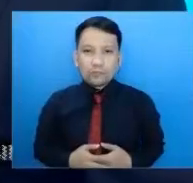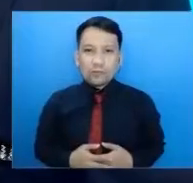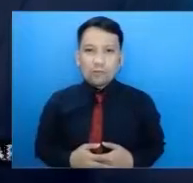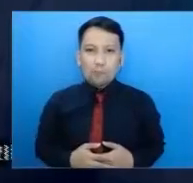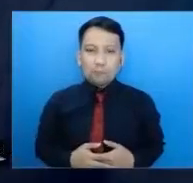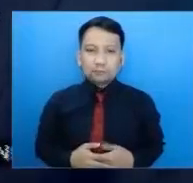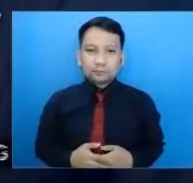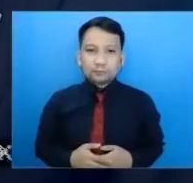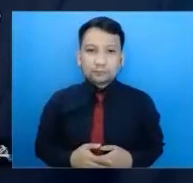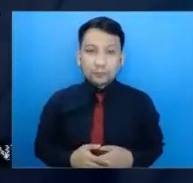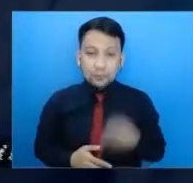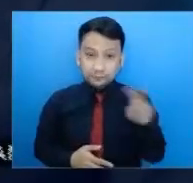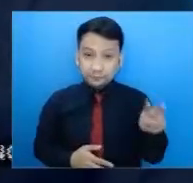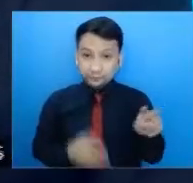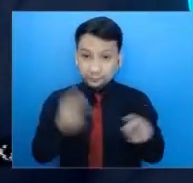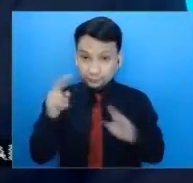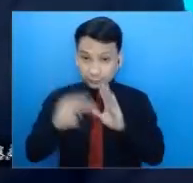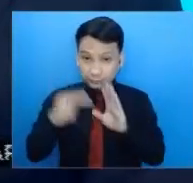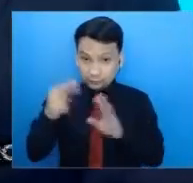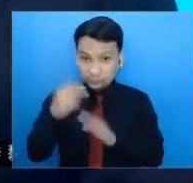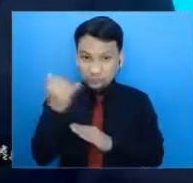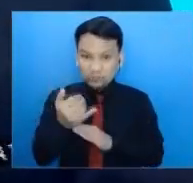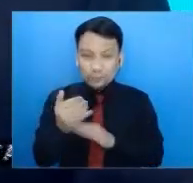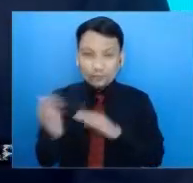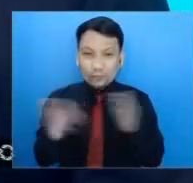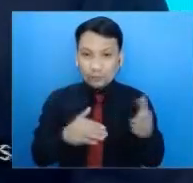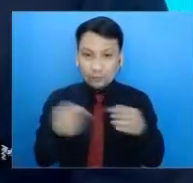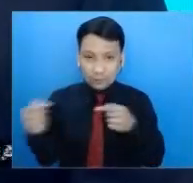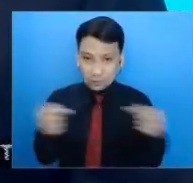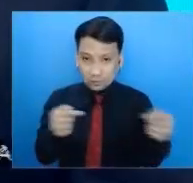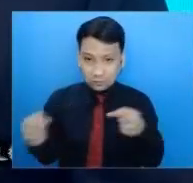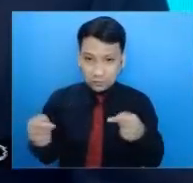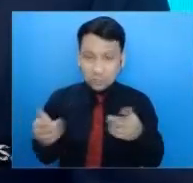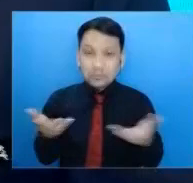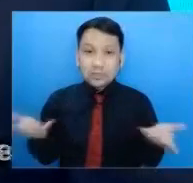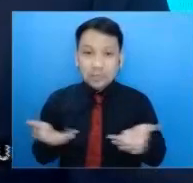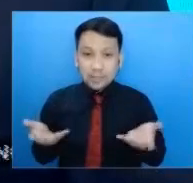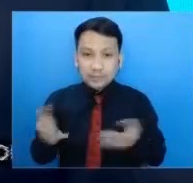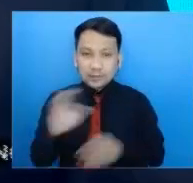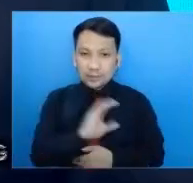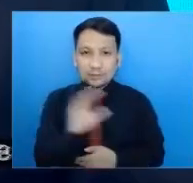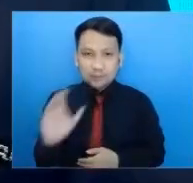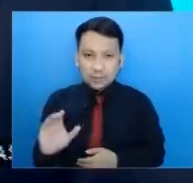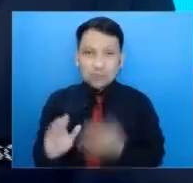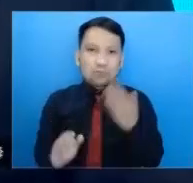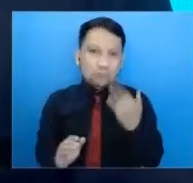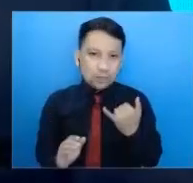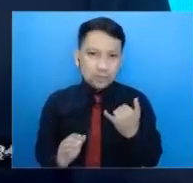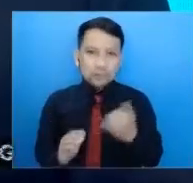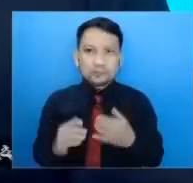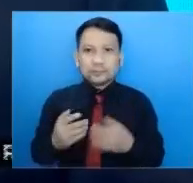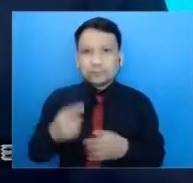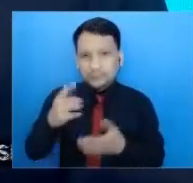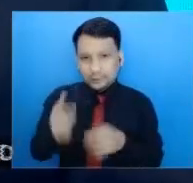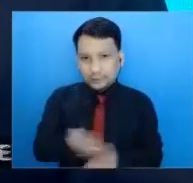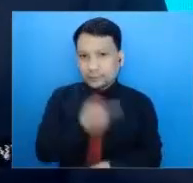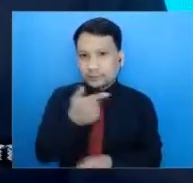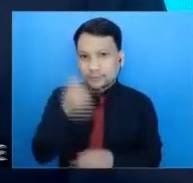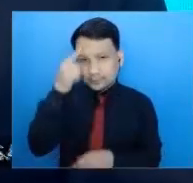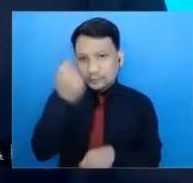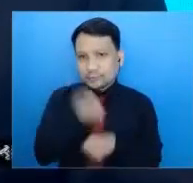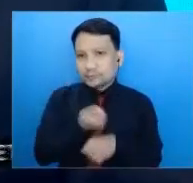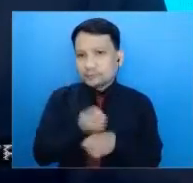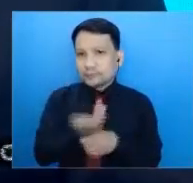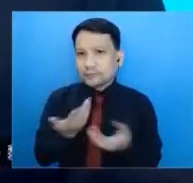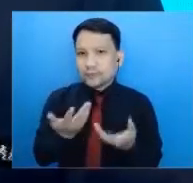Isa po sa video ang nakamamatay na riot ng mga kabataan sa Caloocan. Matagal na raw sakit sa ulo ang mga kabataan ito na karamihan